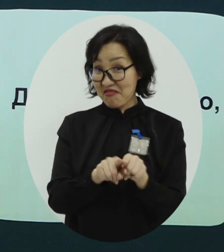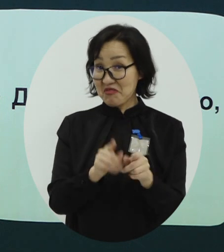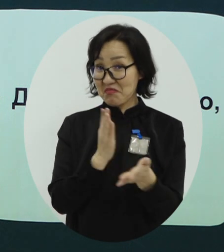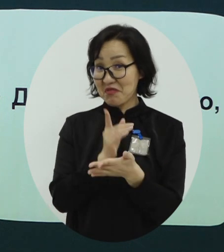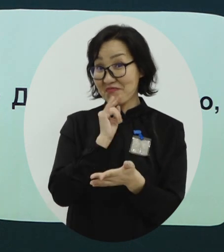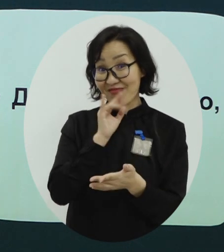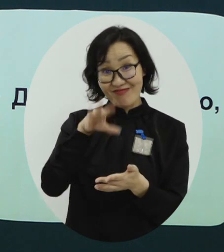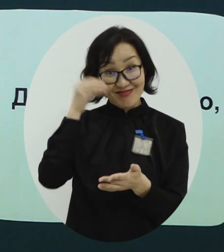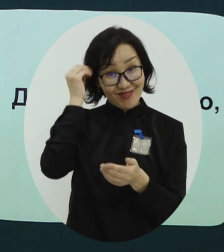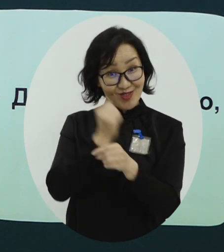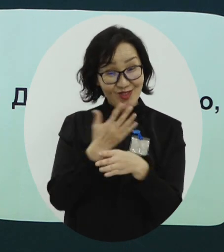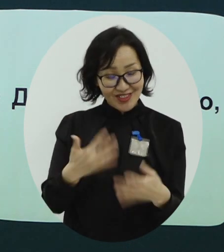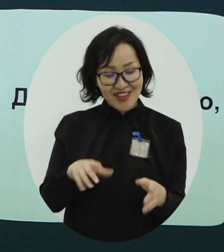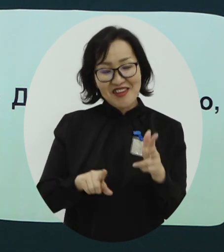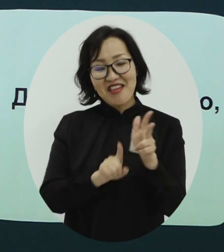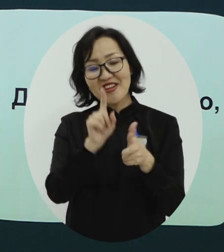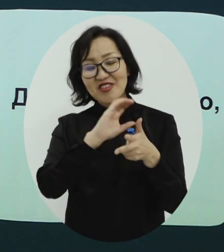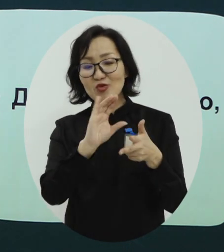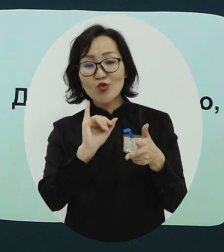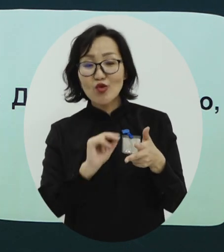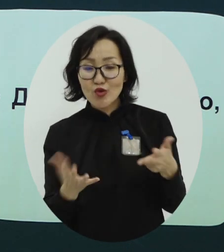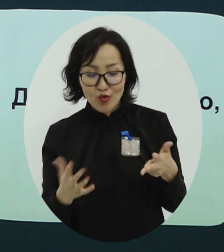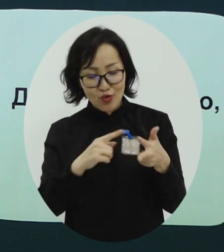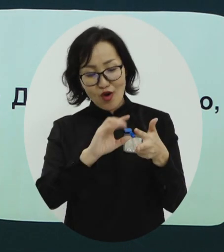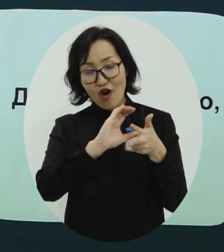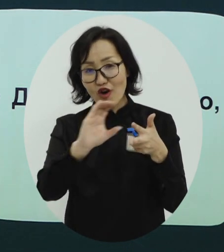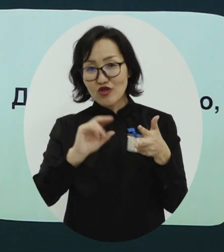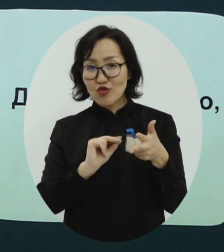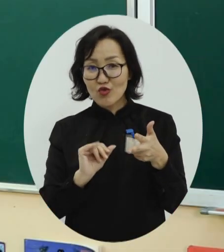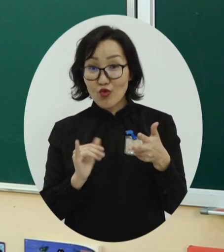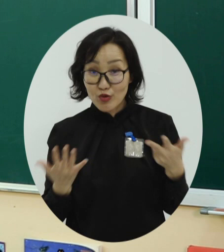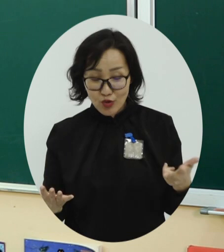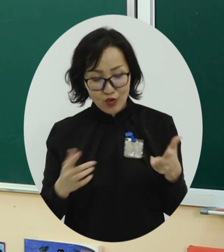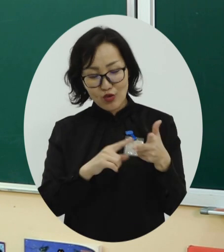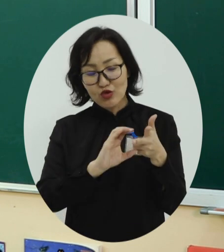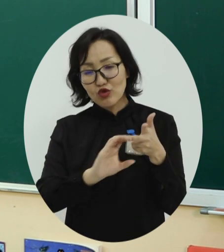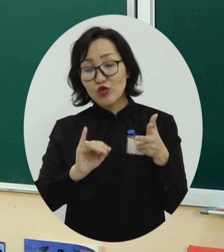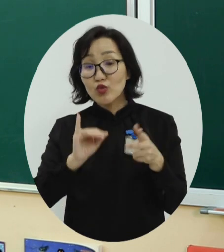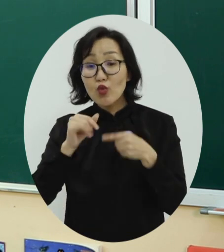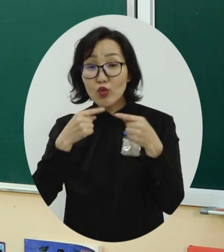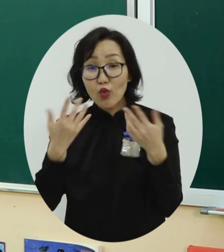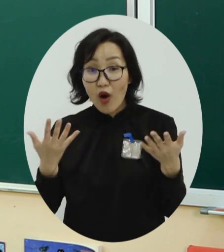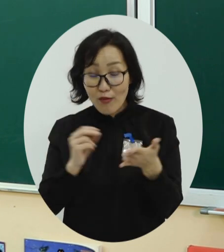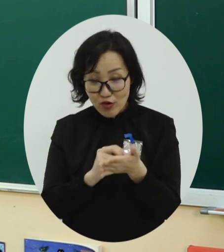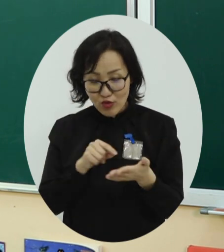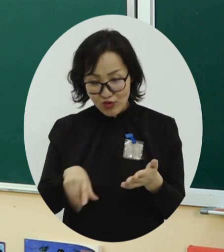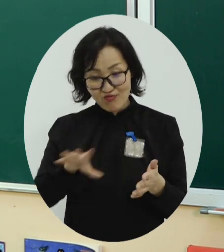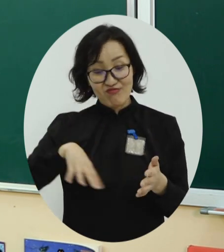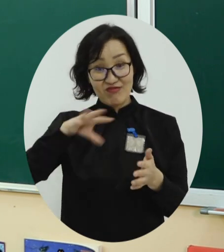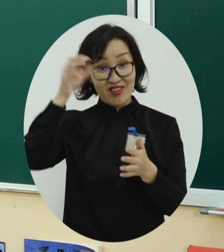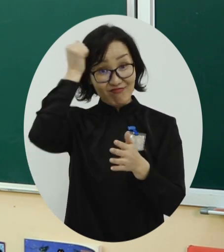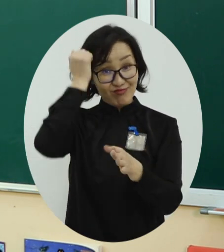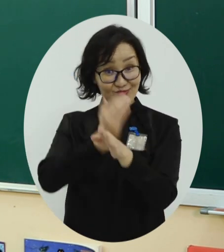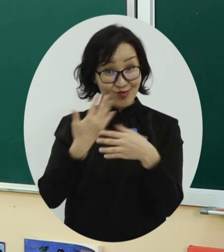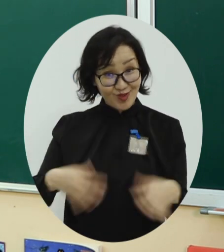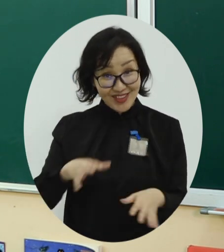авлаа. Мөн эхлэл хэсэгт яг юу бичих вэ? Гол хэсэгт, төгсгөл хэсэгт юуны тухай бичих вэ гэдгийг бүгдээрээ